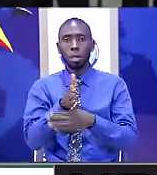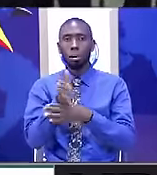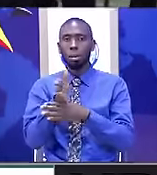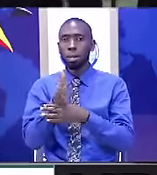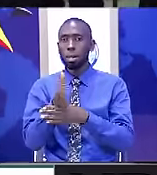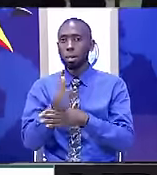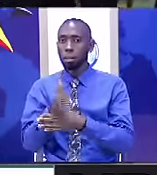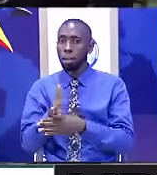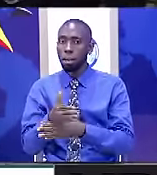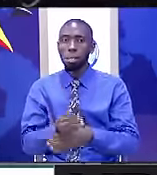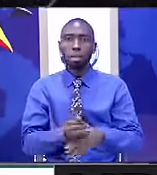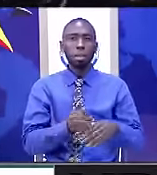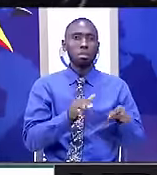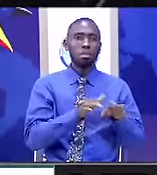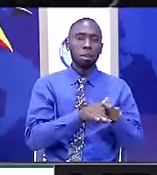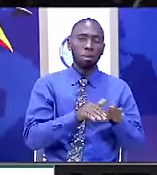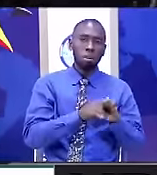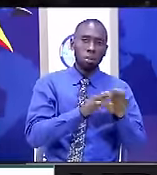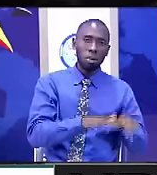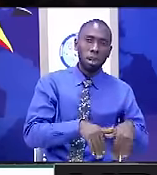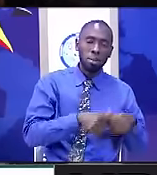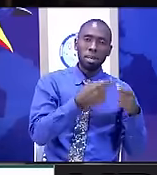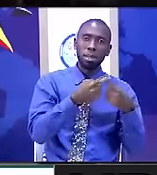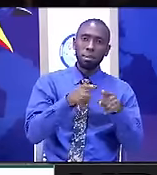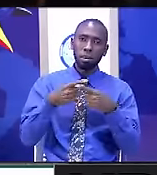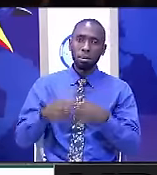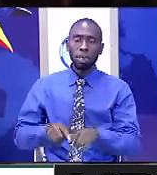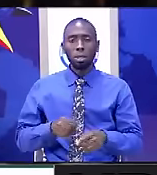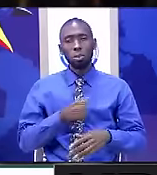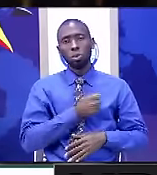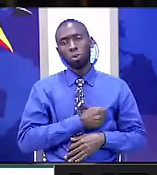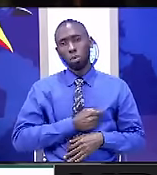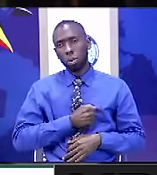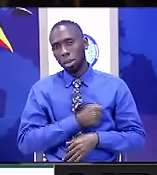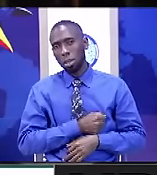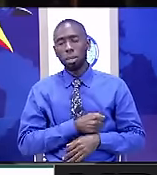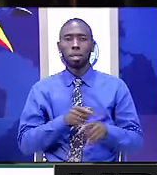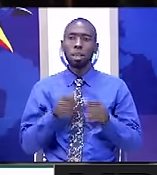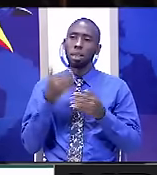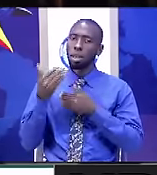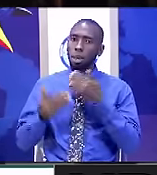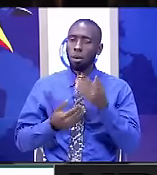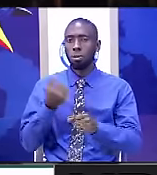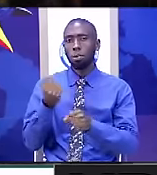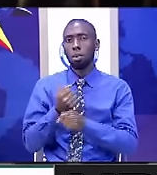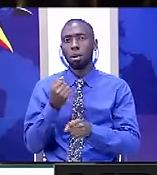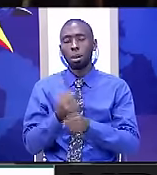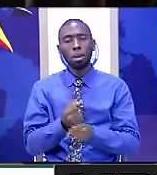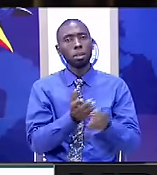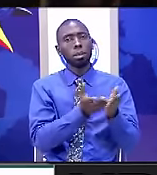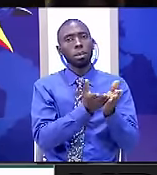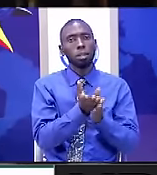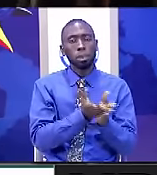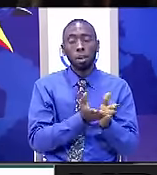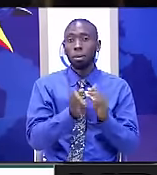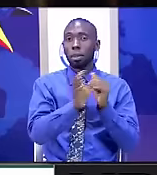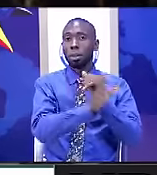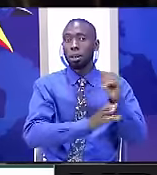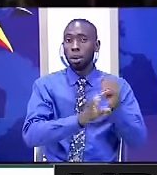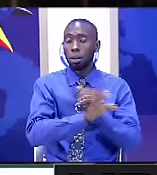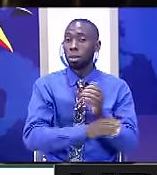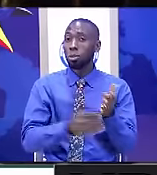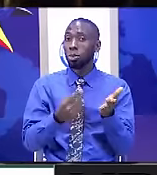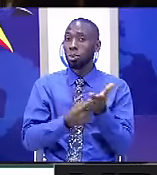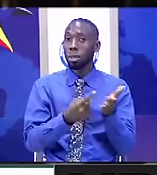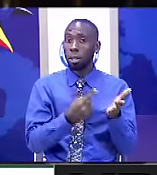baministers ababaka bagezaako okumukungubagira n'okusiima emirimu gy'akoledde eggwanga. Abo be bamu ku